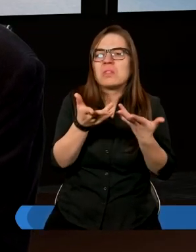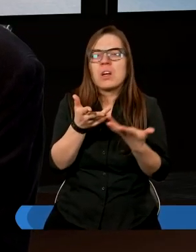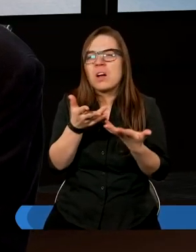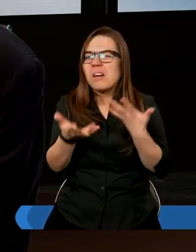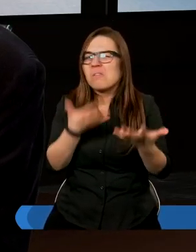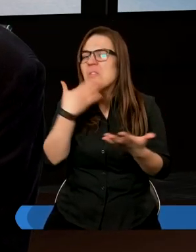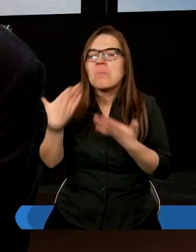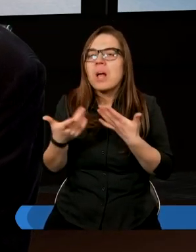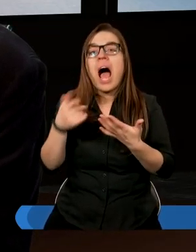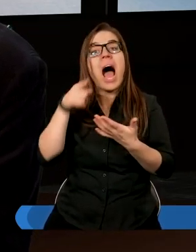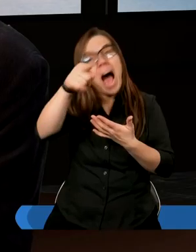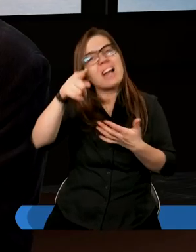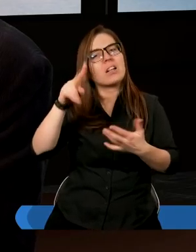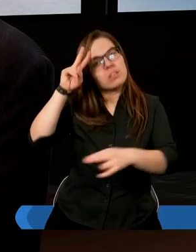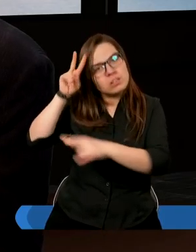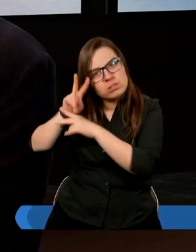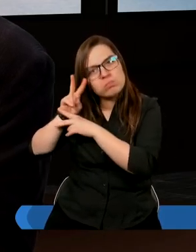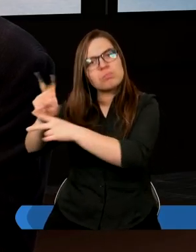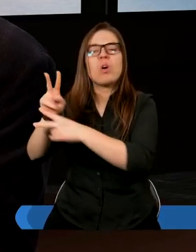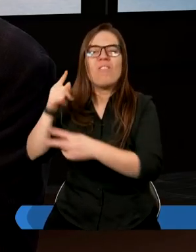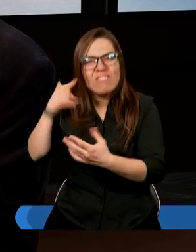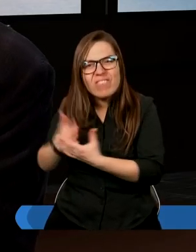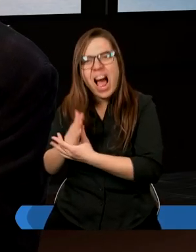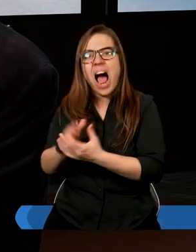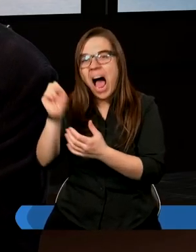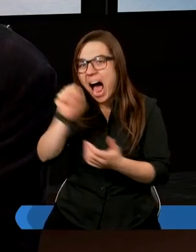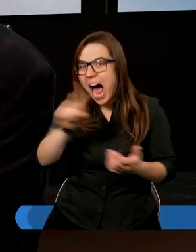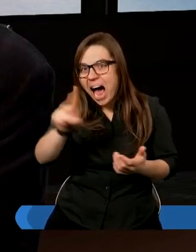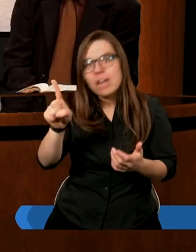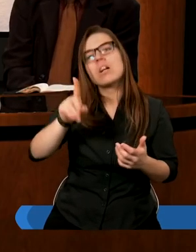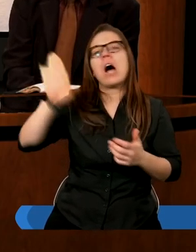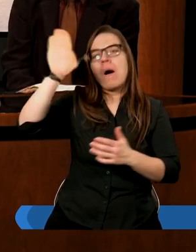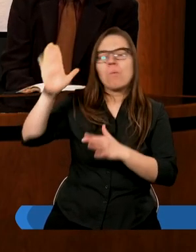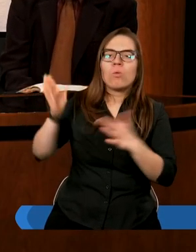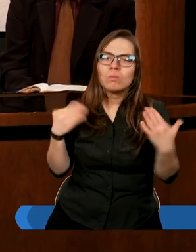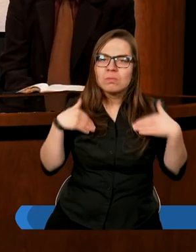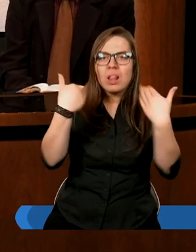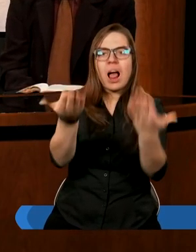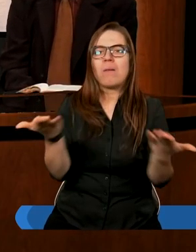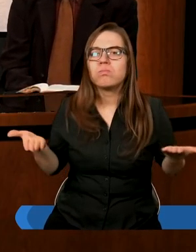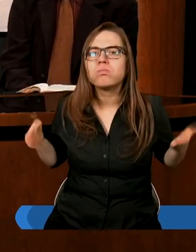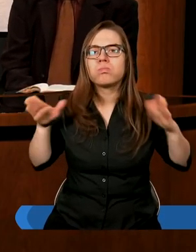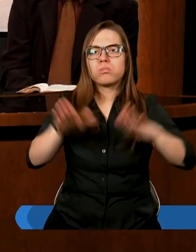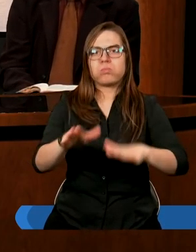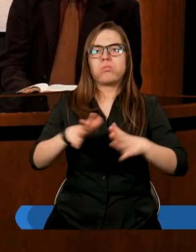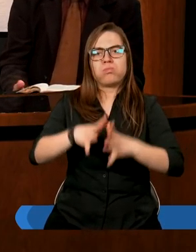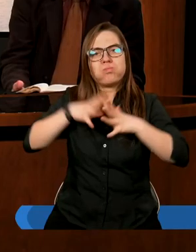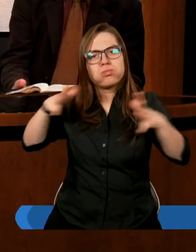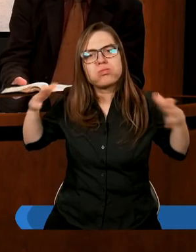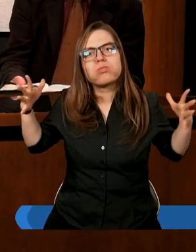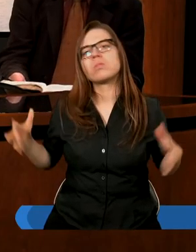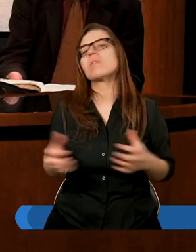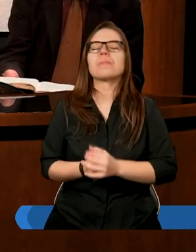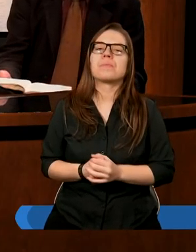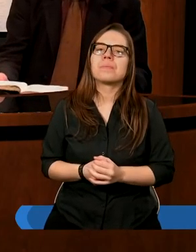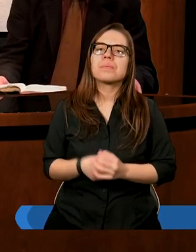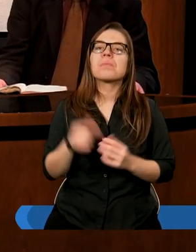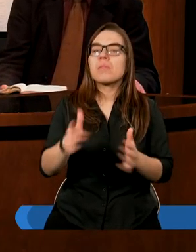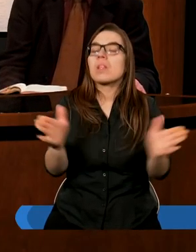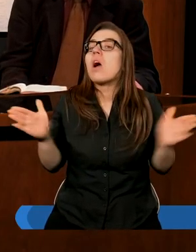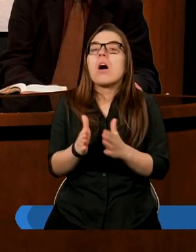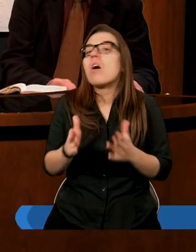Bóg spowoduje, że to służyć będzie dobru wszystkich. Czyli możemy to jakoś tak krótko określić,